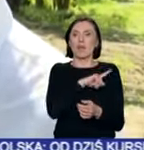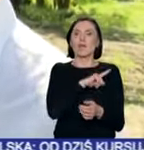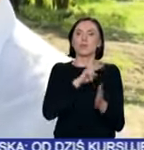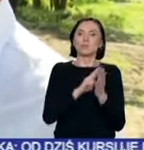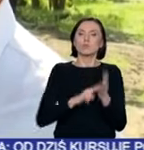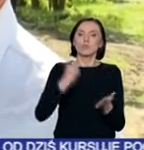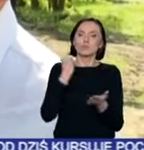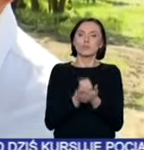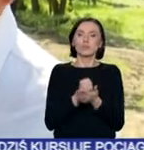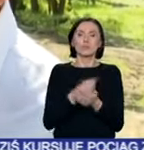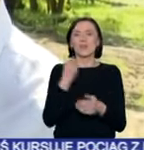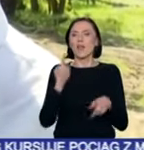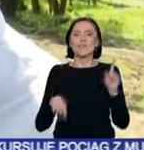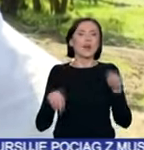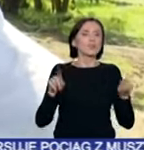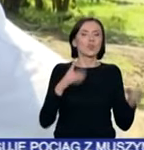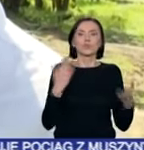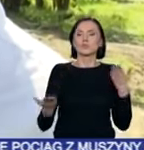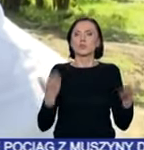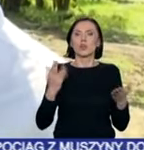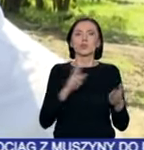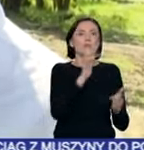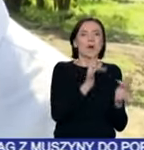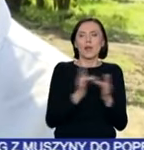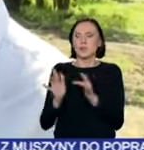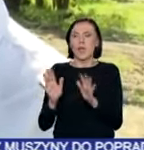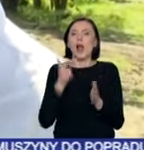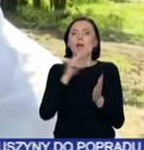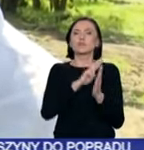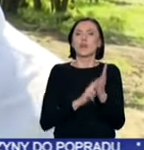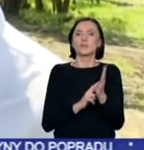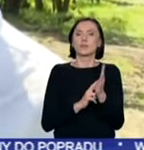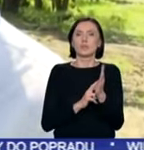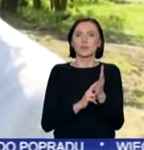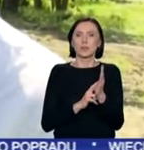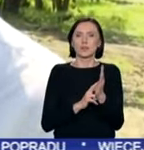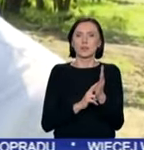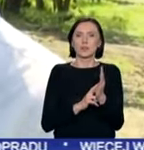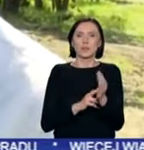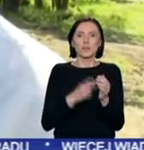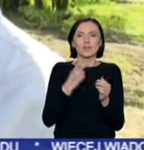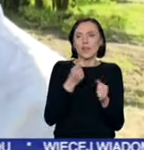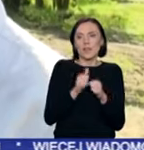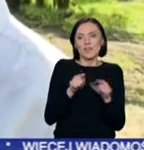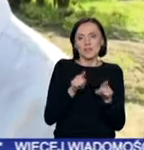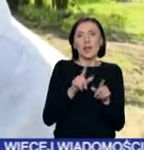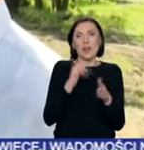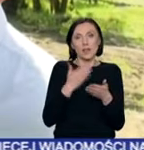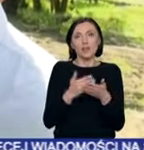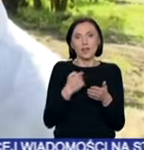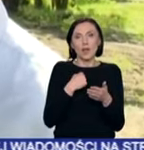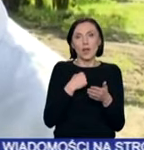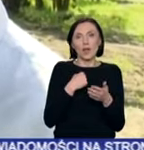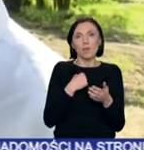prawa, niezależnie od tego, która ze stron ma rację. Przepisy nie są jednoznaczne, więc być